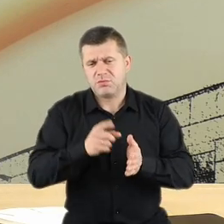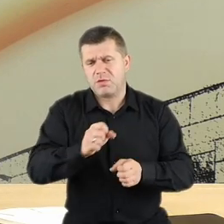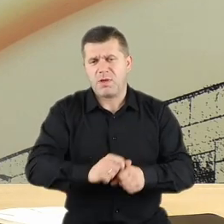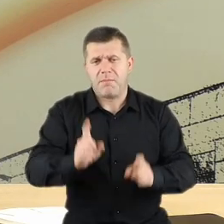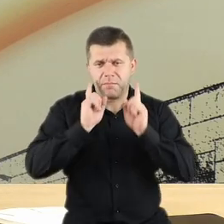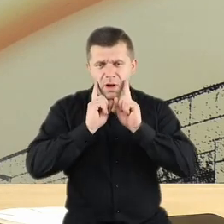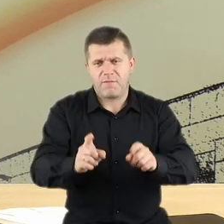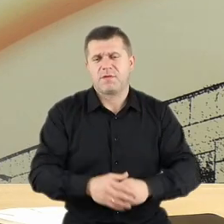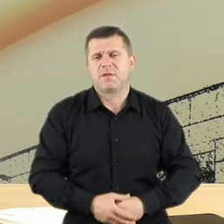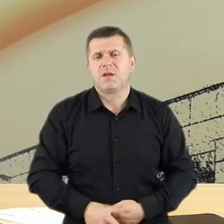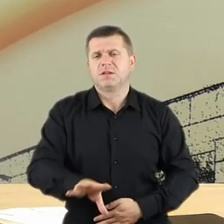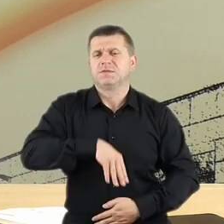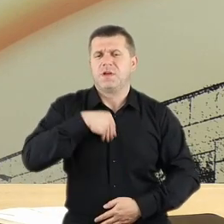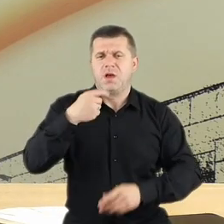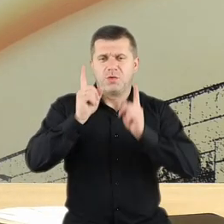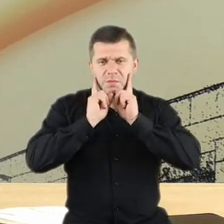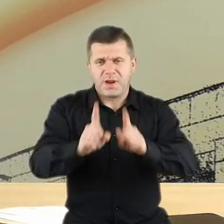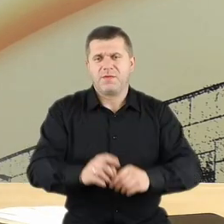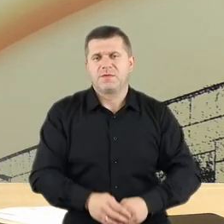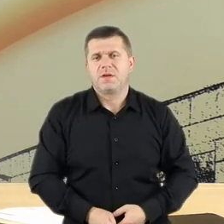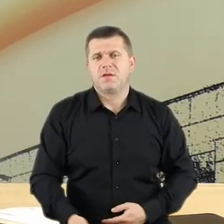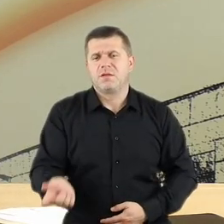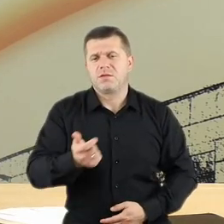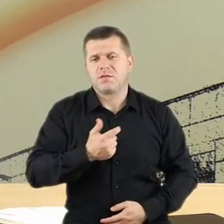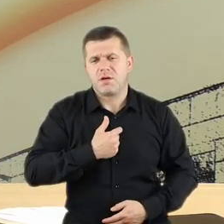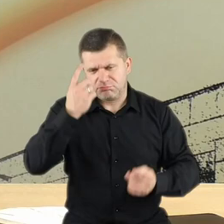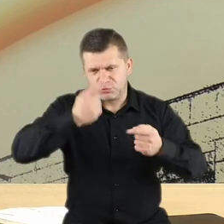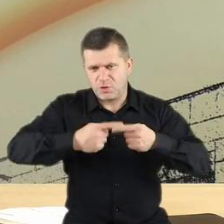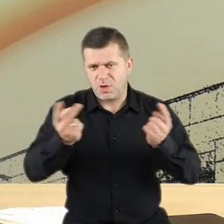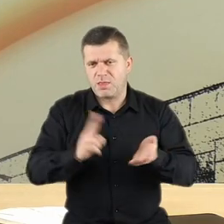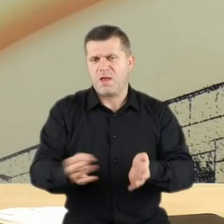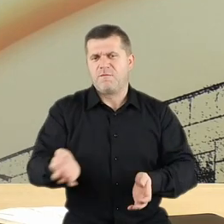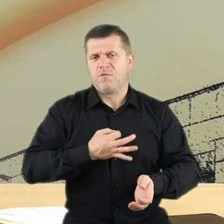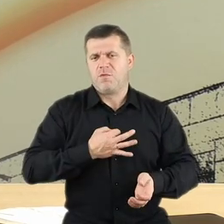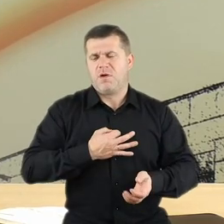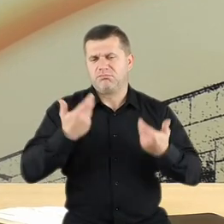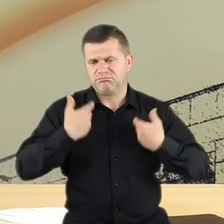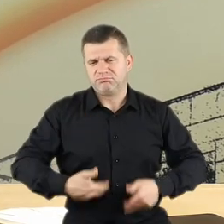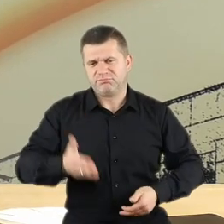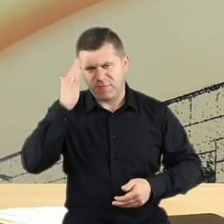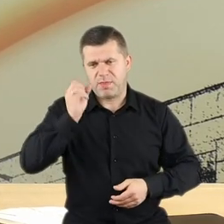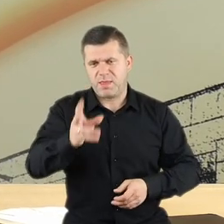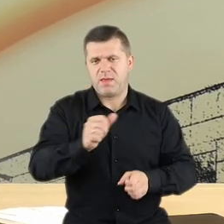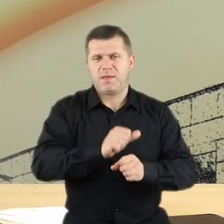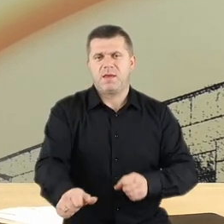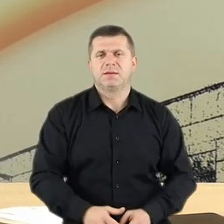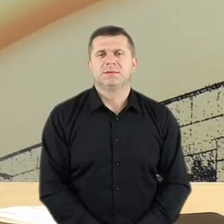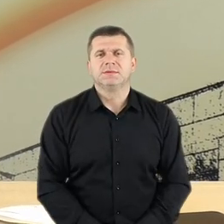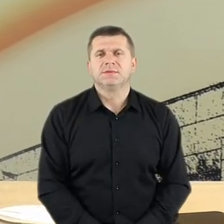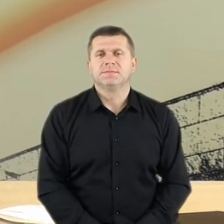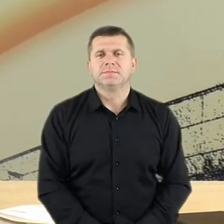prawda święto prawda ja się przekonałam na własnej skórze że tak jest